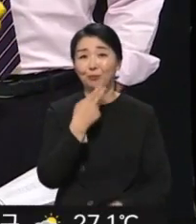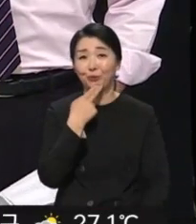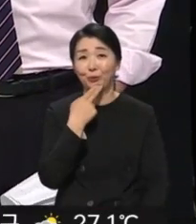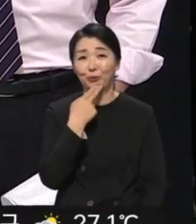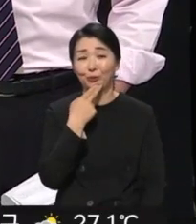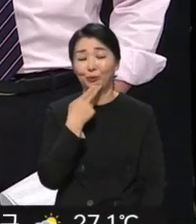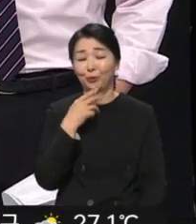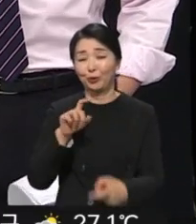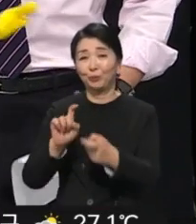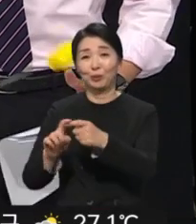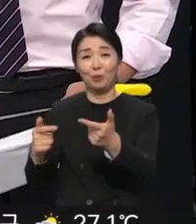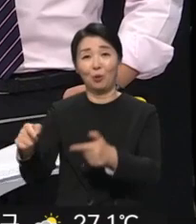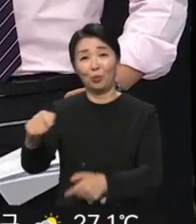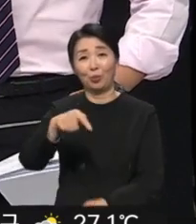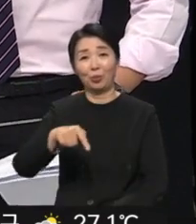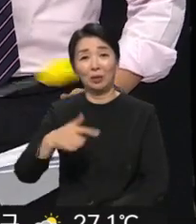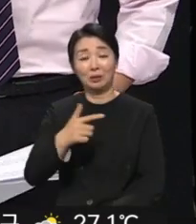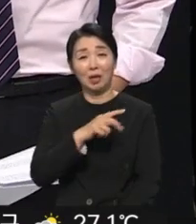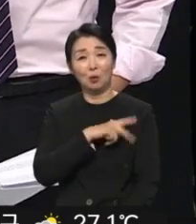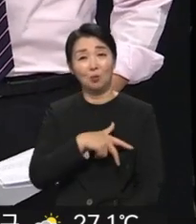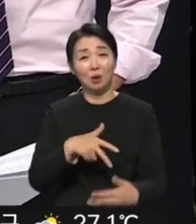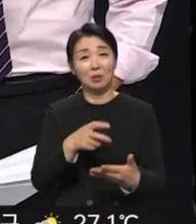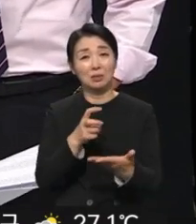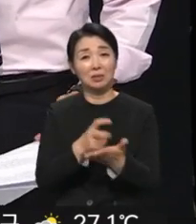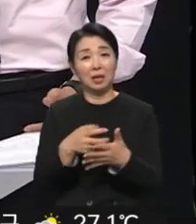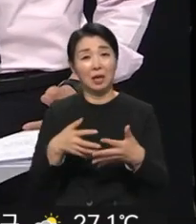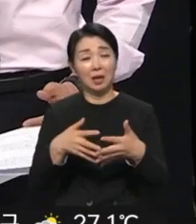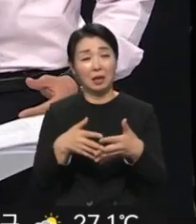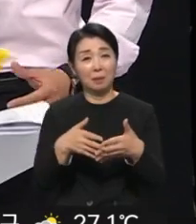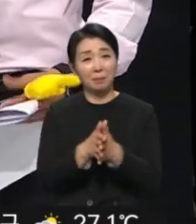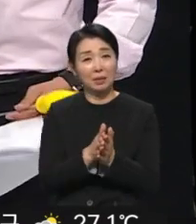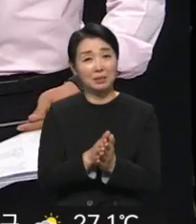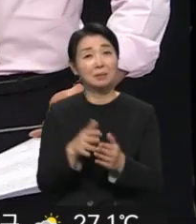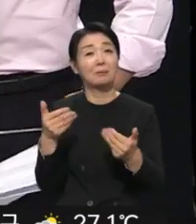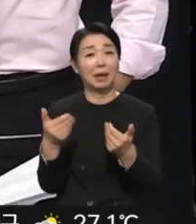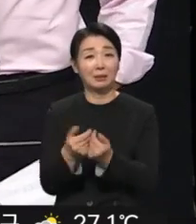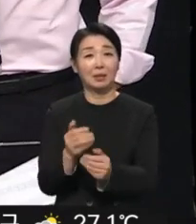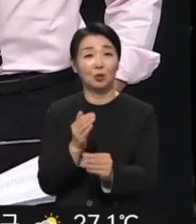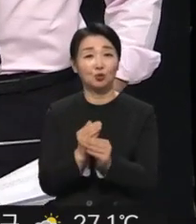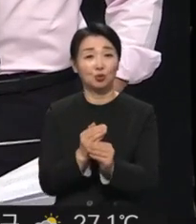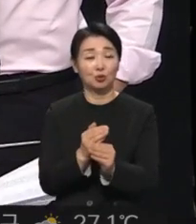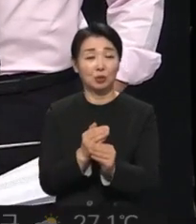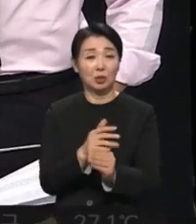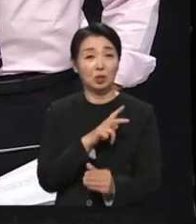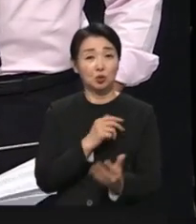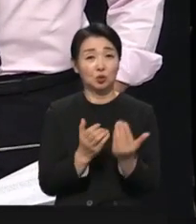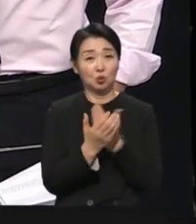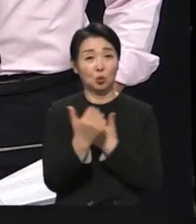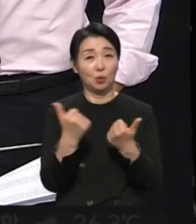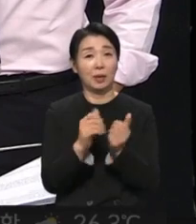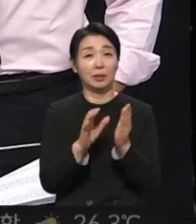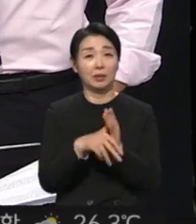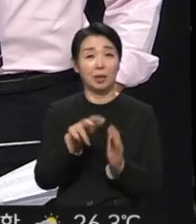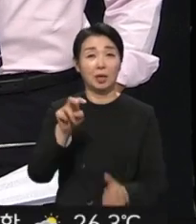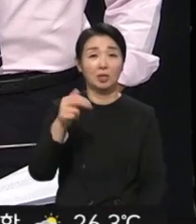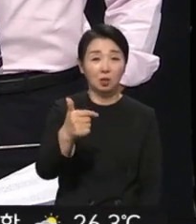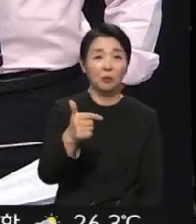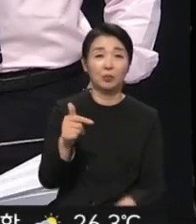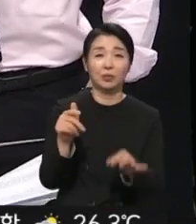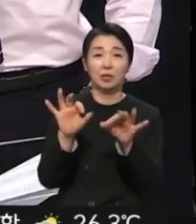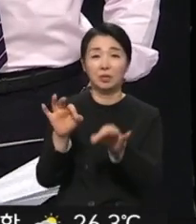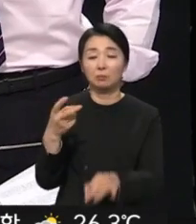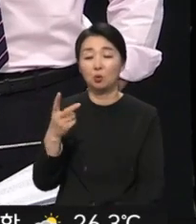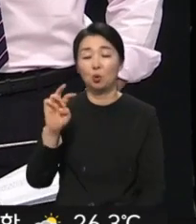반면 비명계는 이 대의원제 폐지를 반대를 하고 있습니다. 의총에서 전해철, 김종민 의원 등이 공개적으로